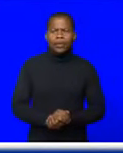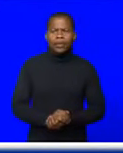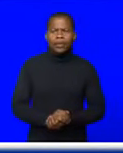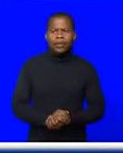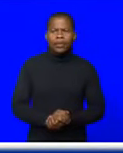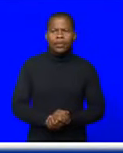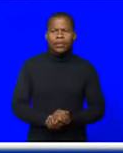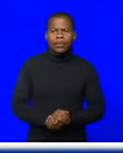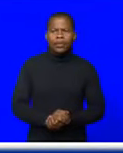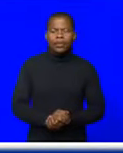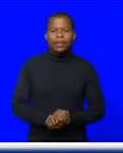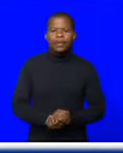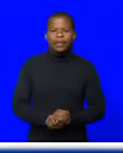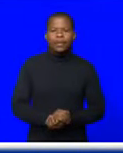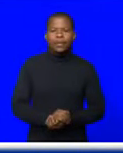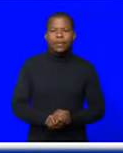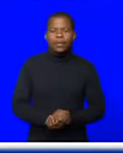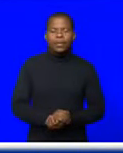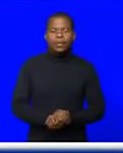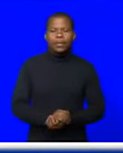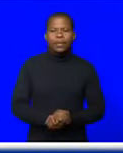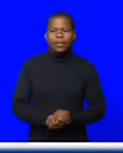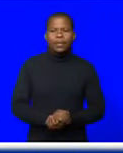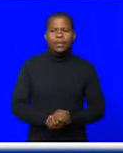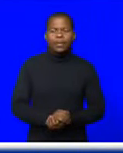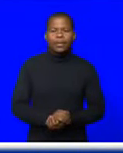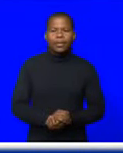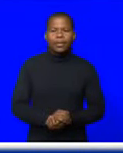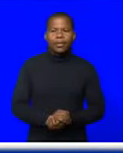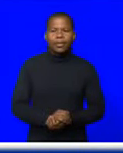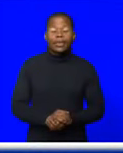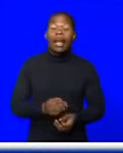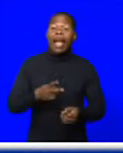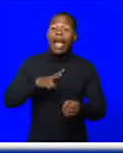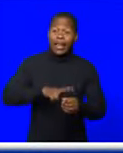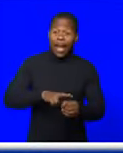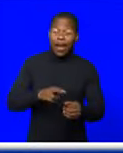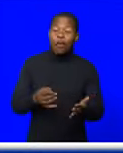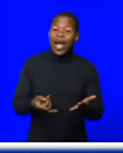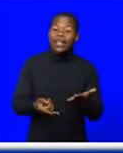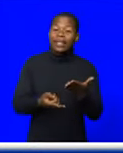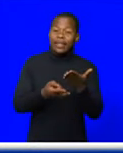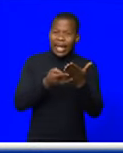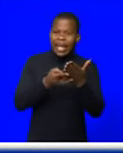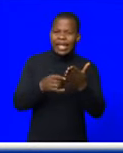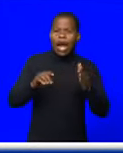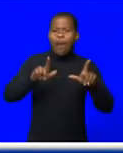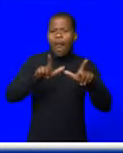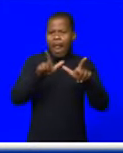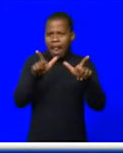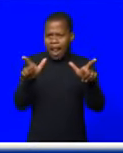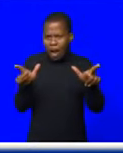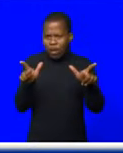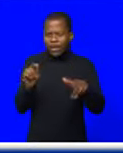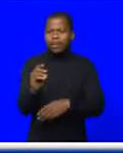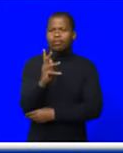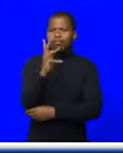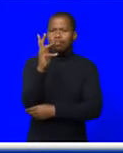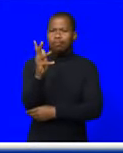ngalamafisha letindlela tingenda tilwimi lesitikhulumako tibe lifa